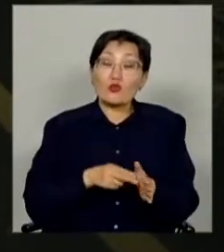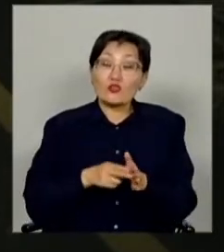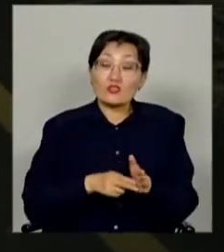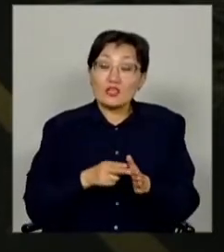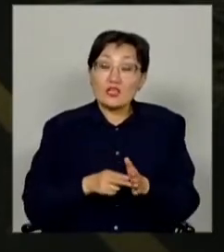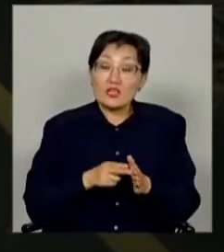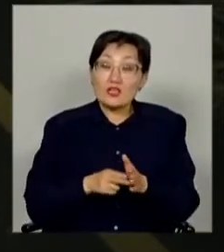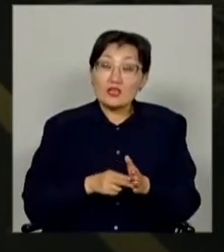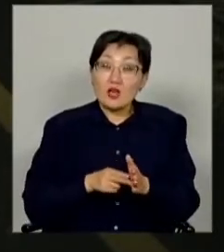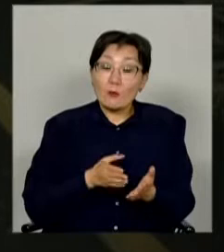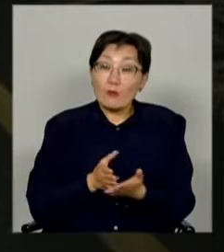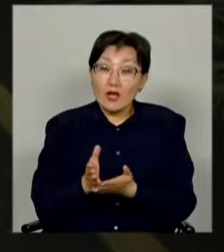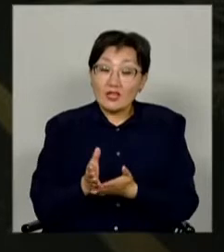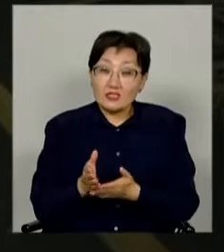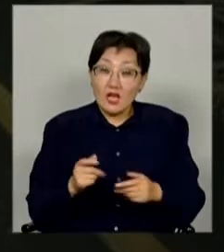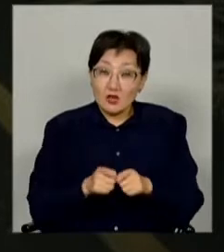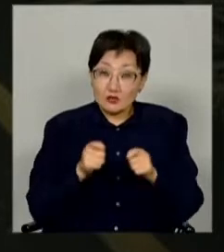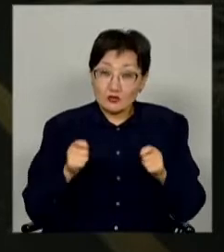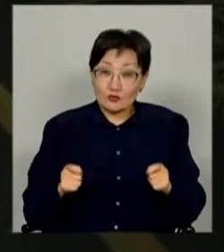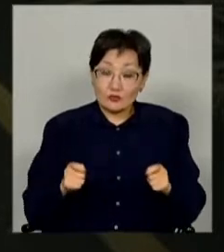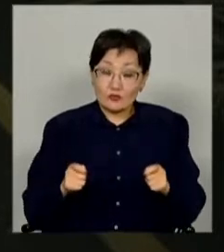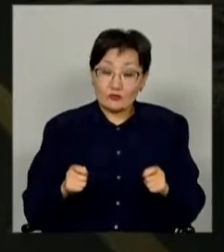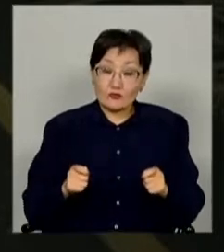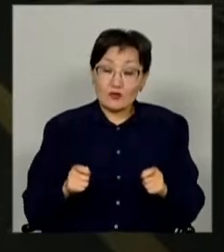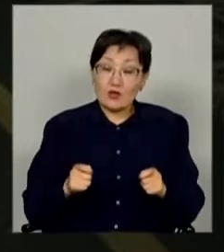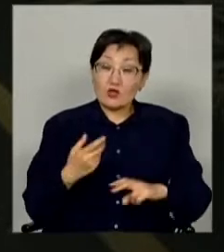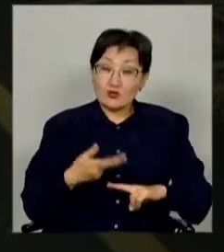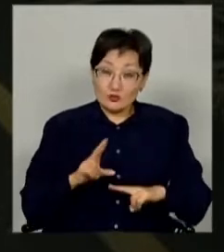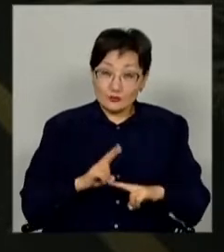пойыздың жүруін қайтадан жандандыру үшін. Сол